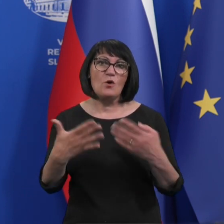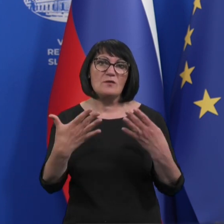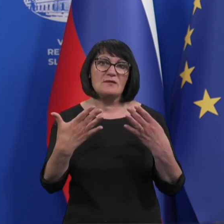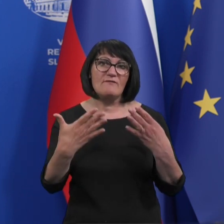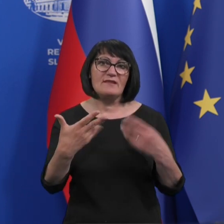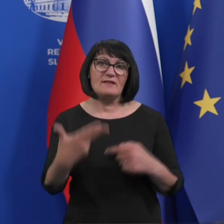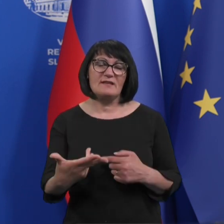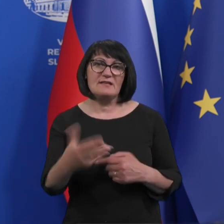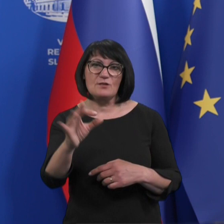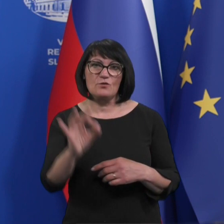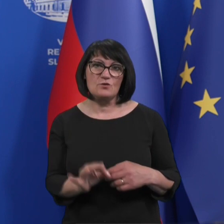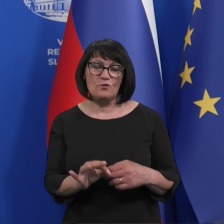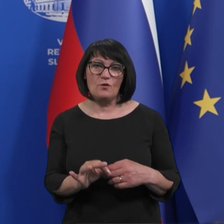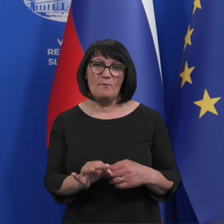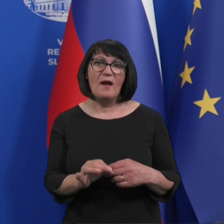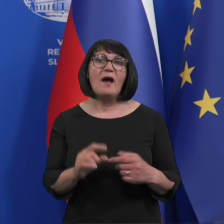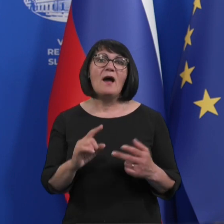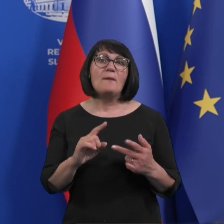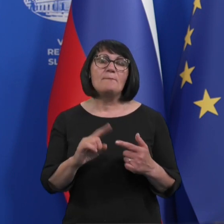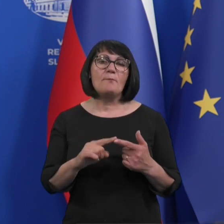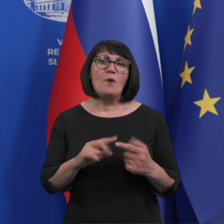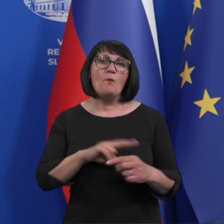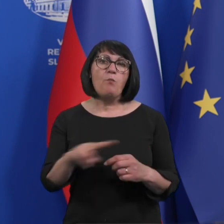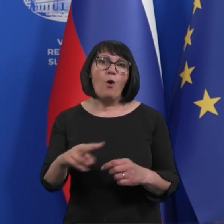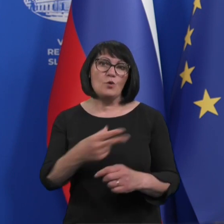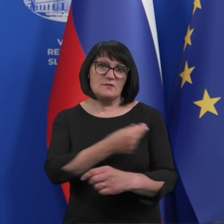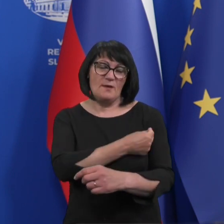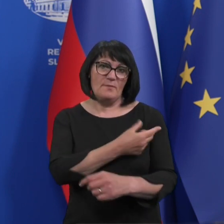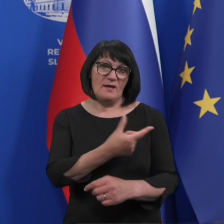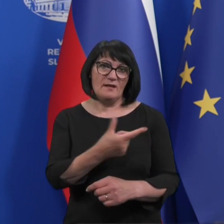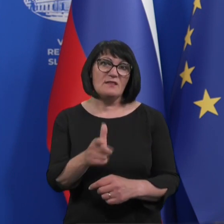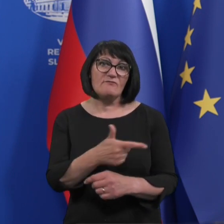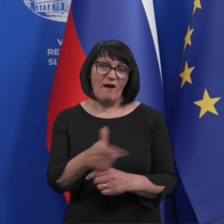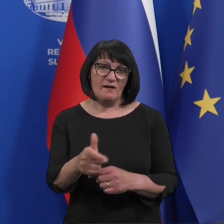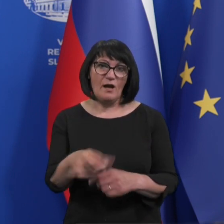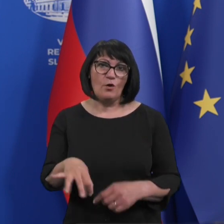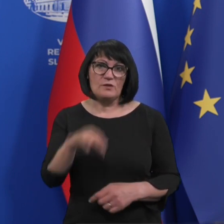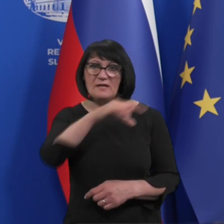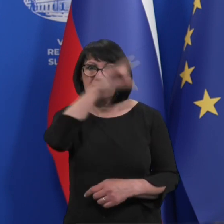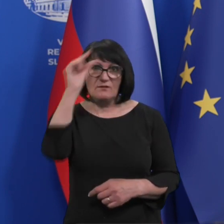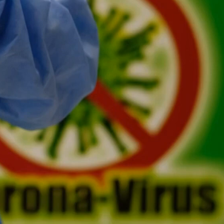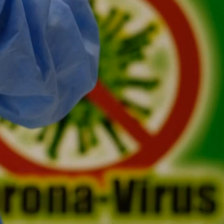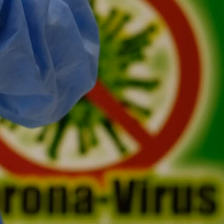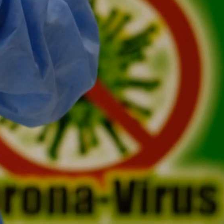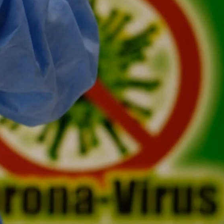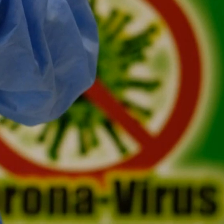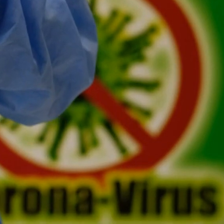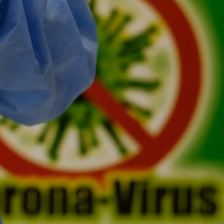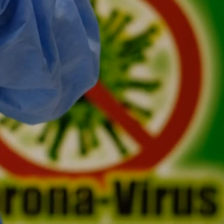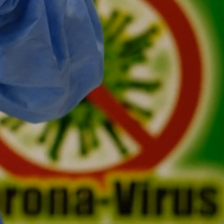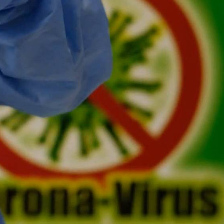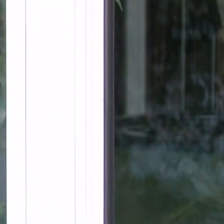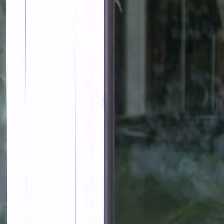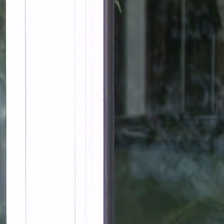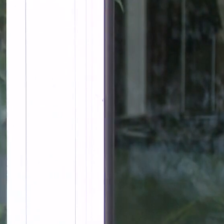39%, medtem ko je polno cepljenih odraslih ljudi približno četrtina. Vemo torej, kaj je